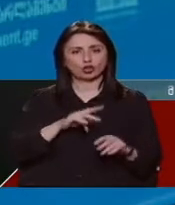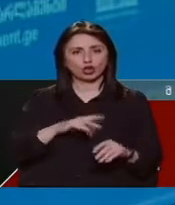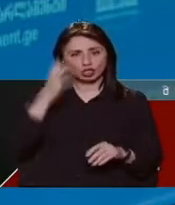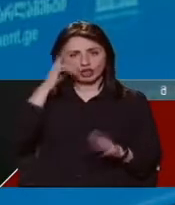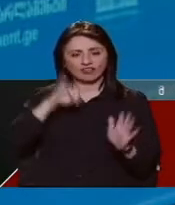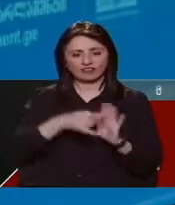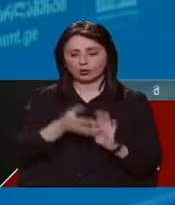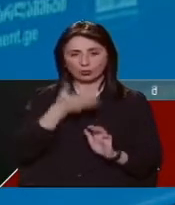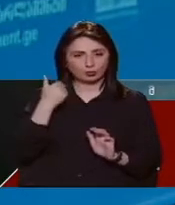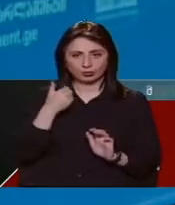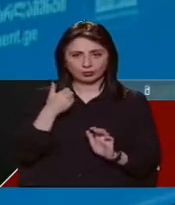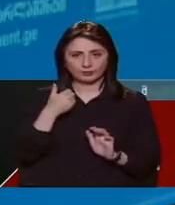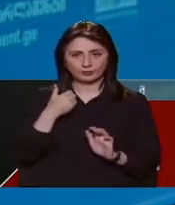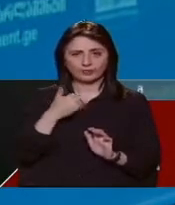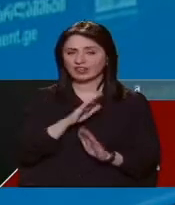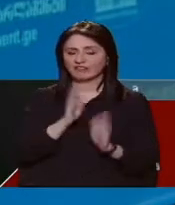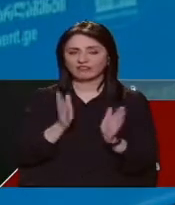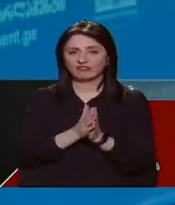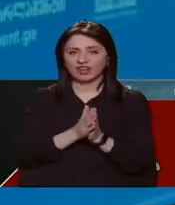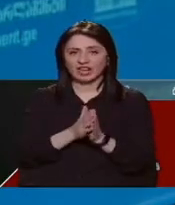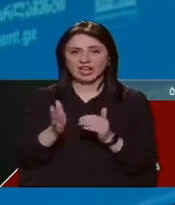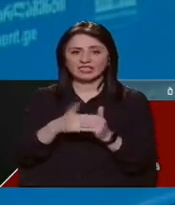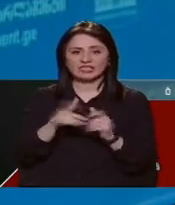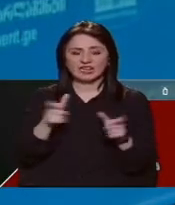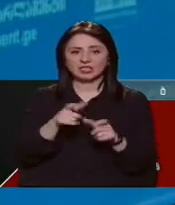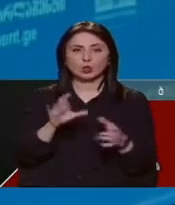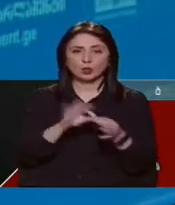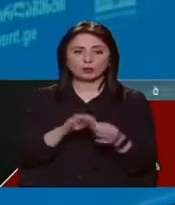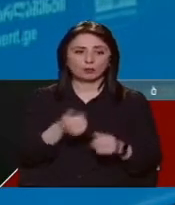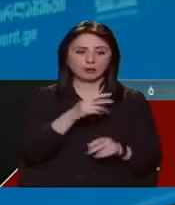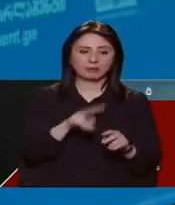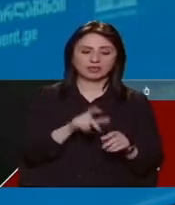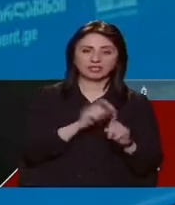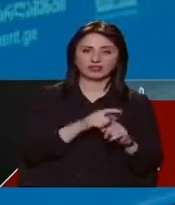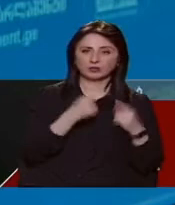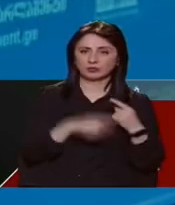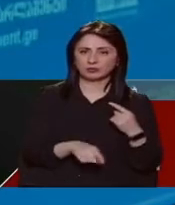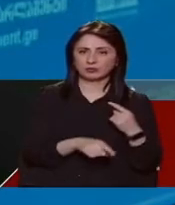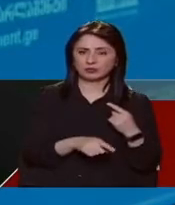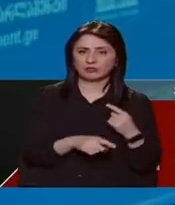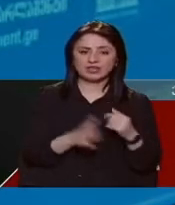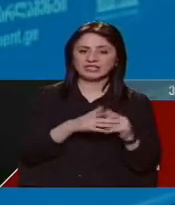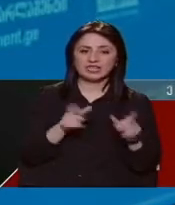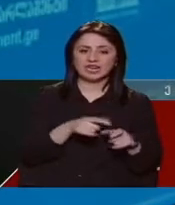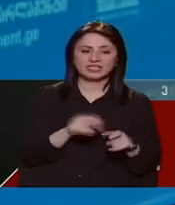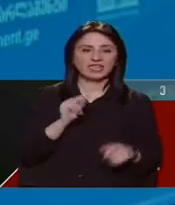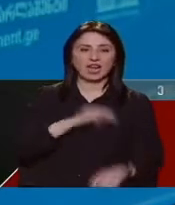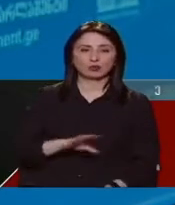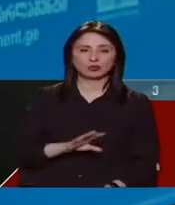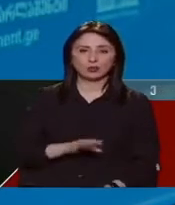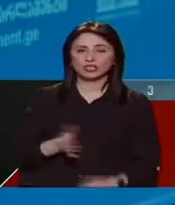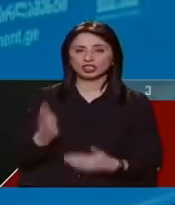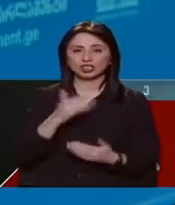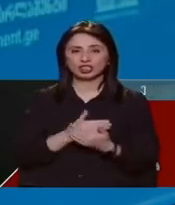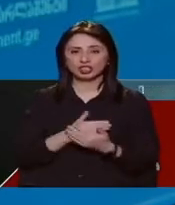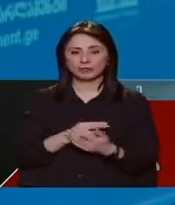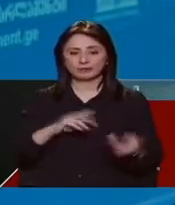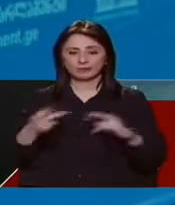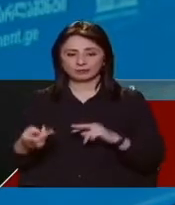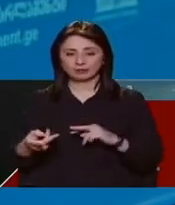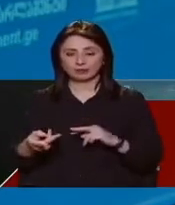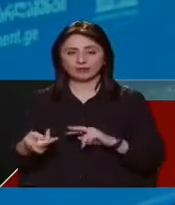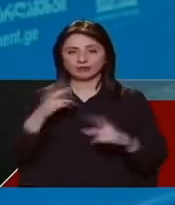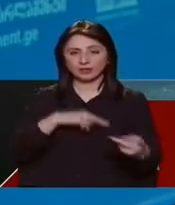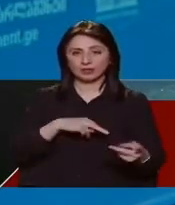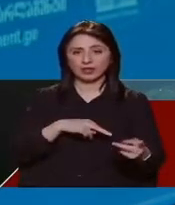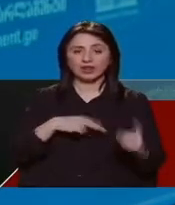და ყველანაირ სანქციას უერთდებით. Შემდეგ პრემიერისგან გვესმის განცხადებები, რომ სანქციები არ მუშაობს. Შემდეგ შეცვლის თითქოს ამ